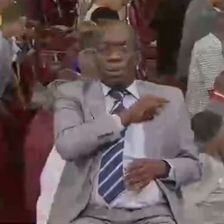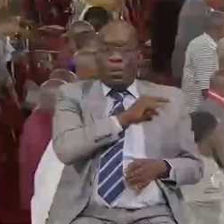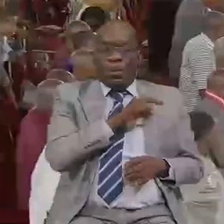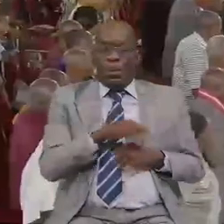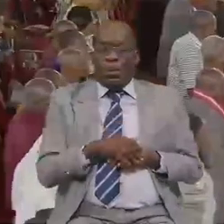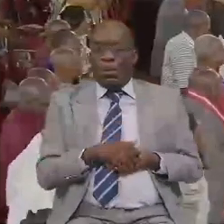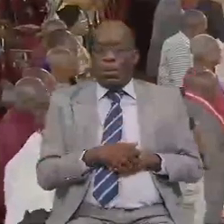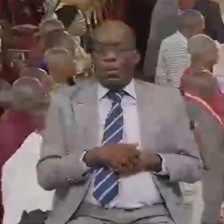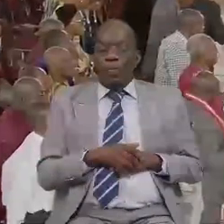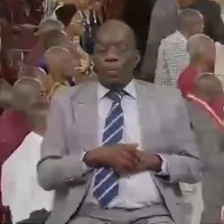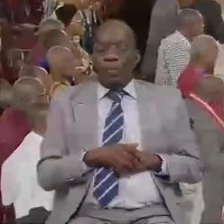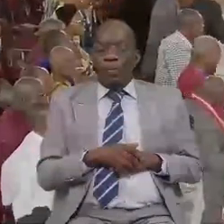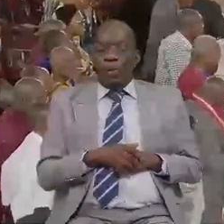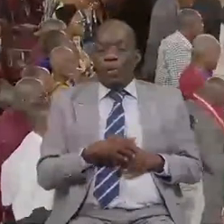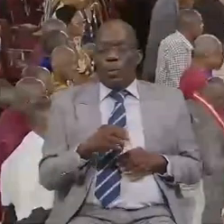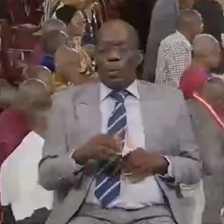s'il y a une hypocrisie,